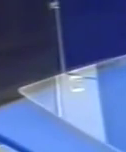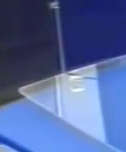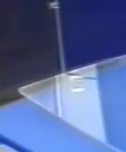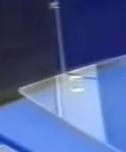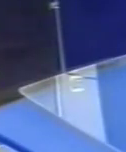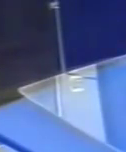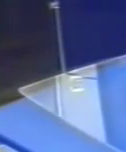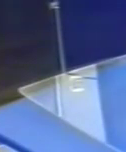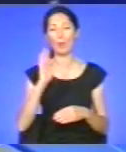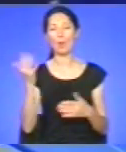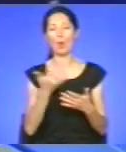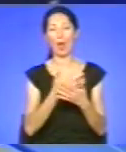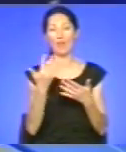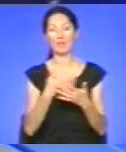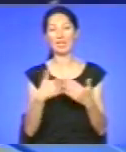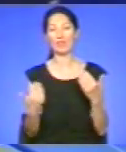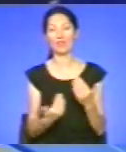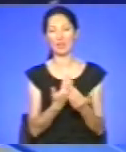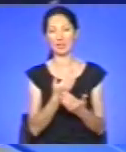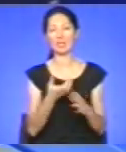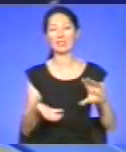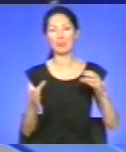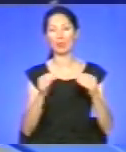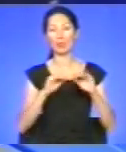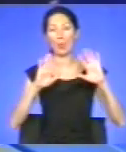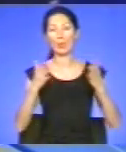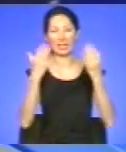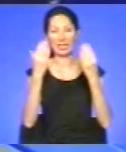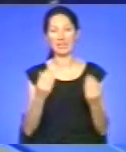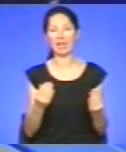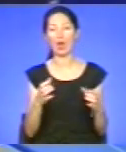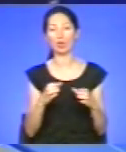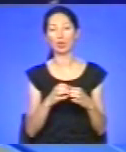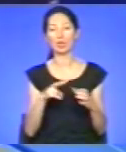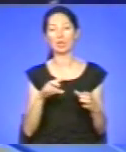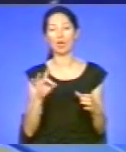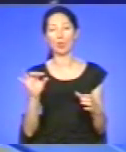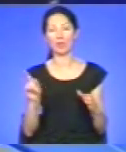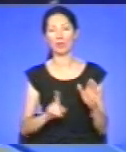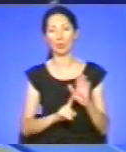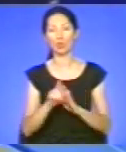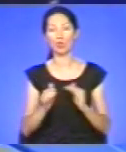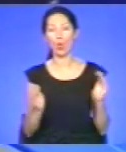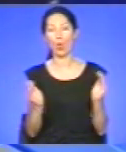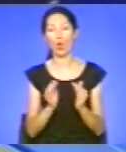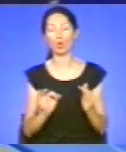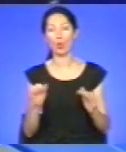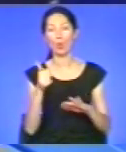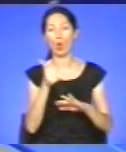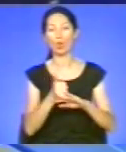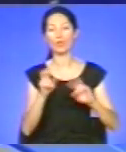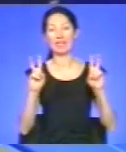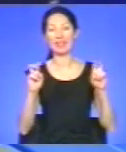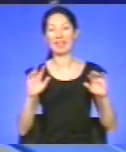Добрий вечір у прямому ефірі «Вісті». З підсумком подій дня у студії Лариса Романів. Отож, на початку коротко про головні теми